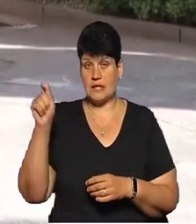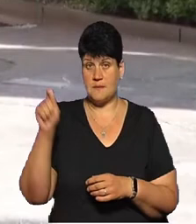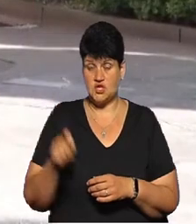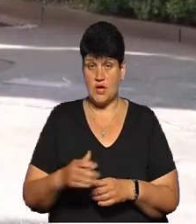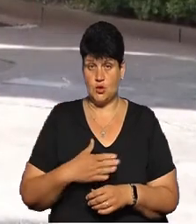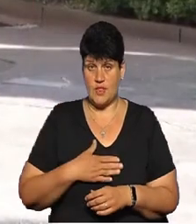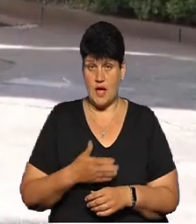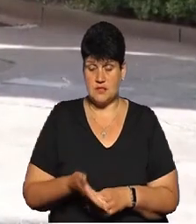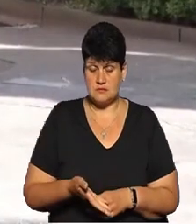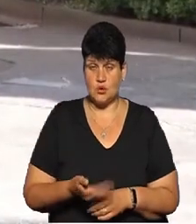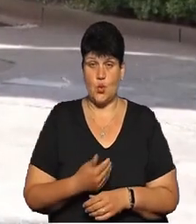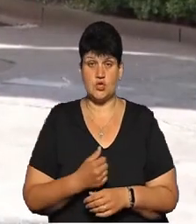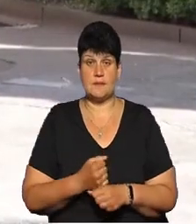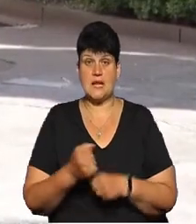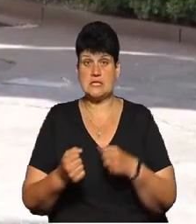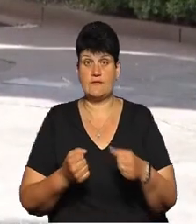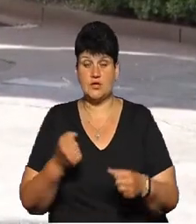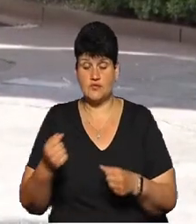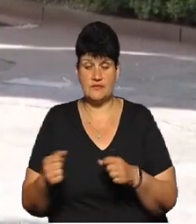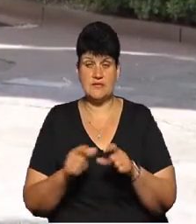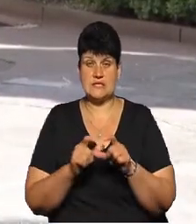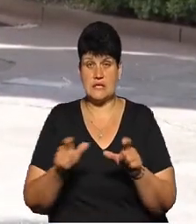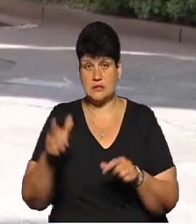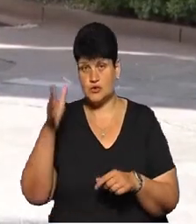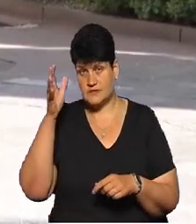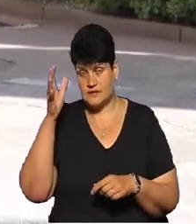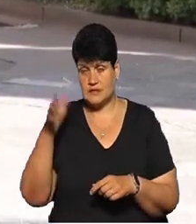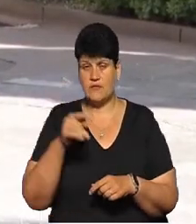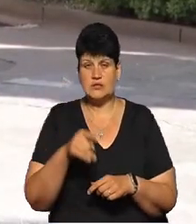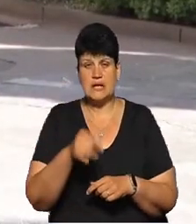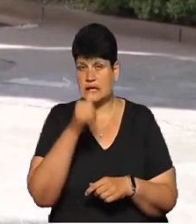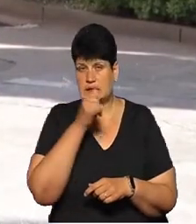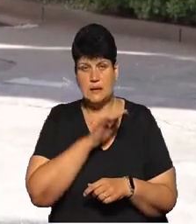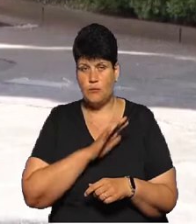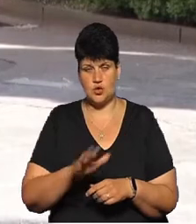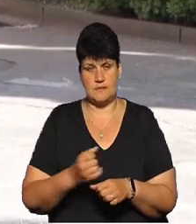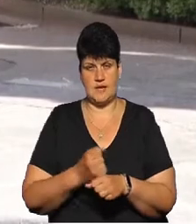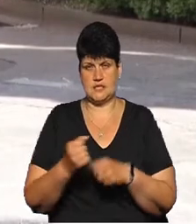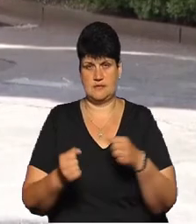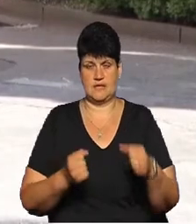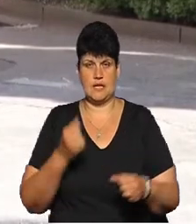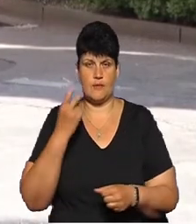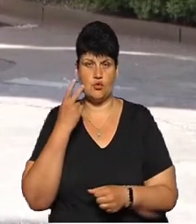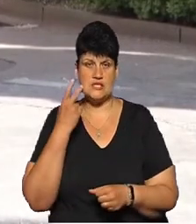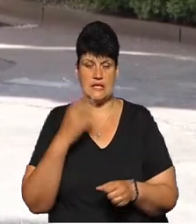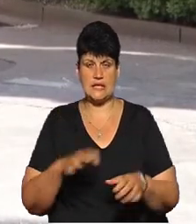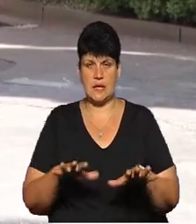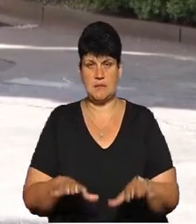хоче працевлаштуватися у заклад освіти, вона не може працевлаштуватися на постійне місце роботи,